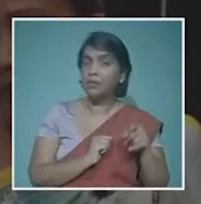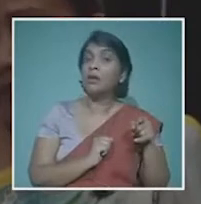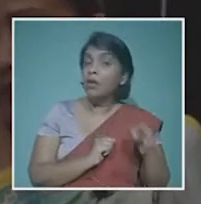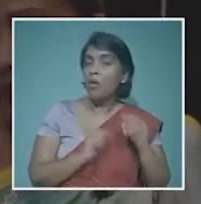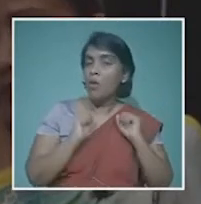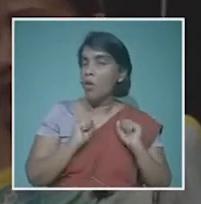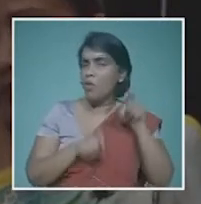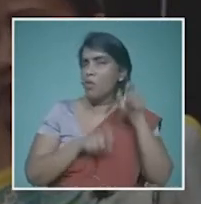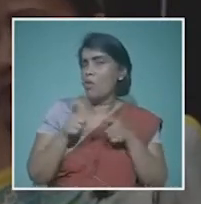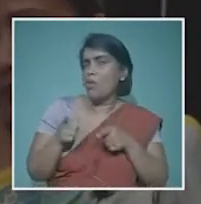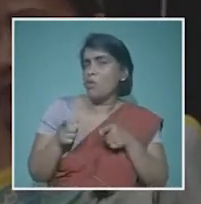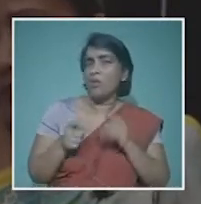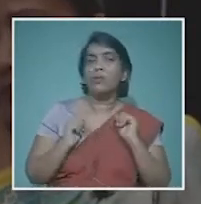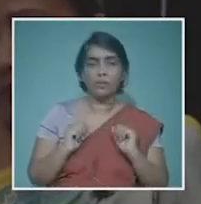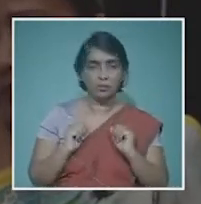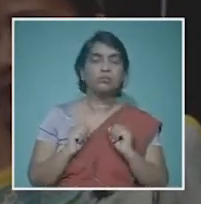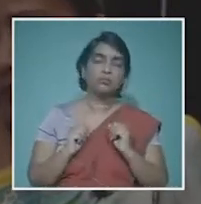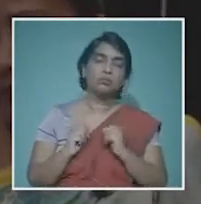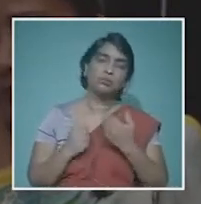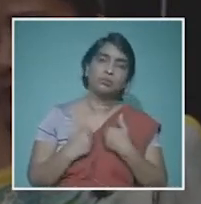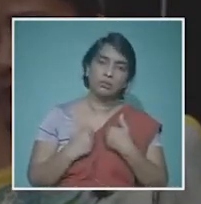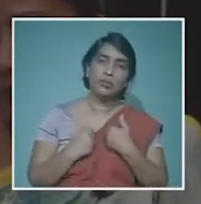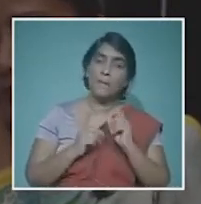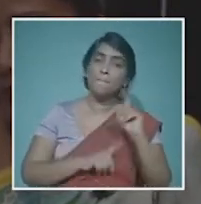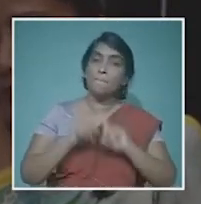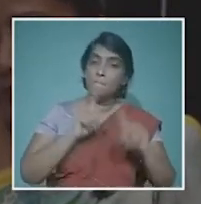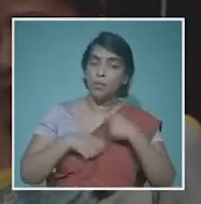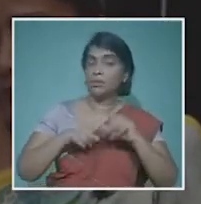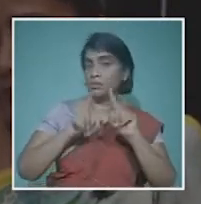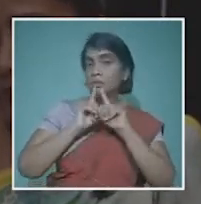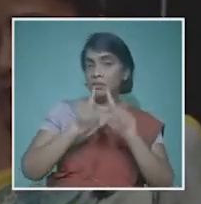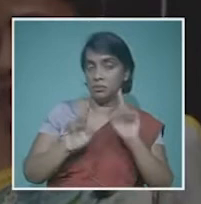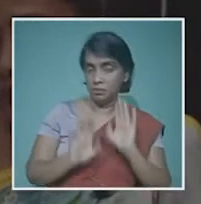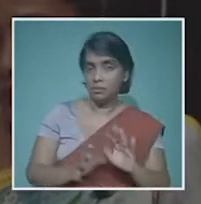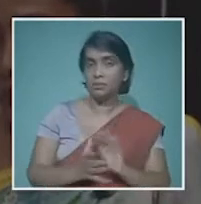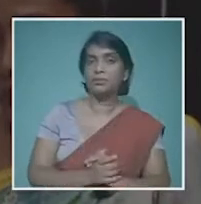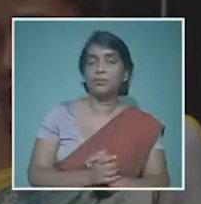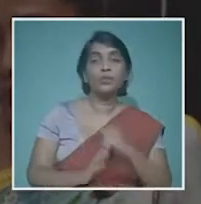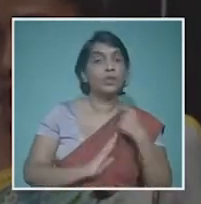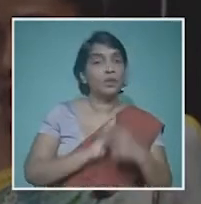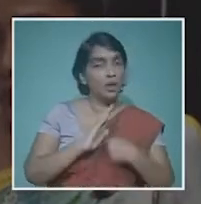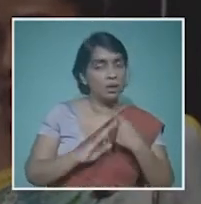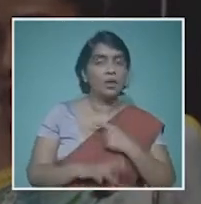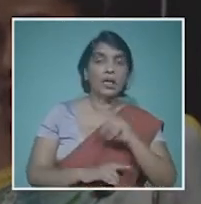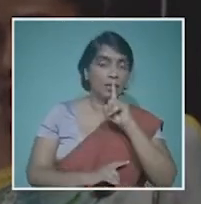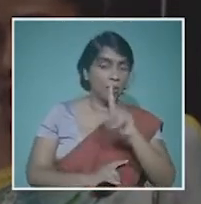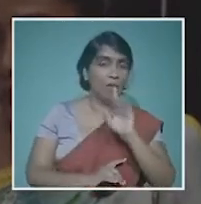කවුද කියලත් අපි පාර්ලිමේන්තුවට එලි කරන්න ඕන. රටට කියන්න